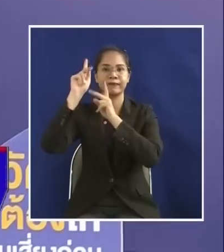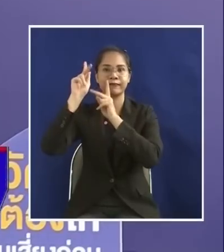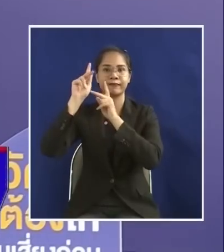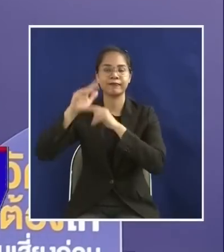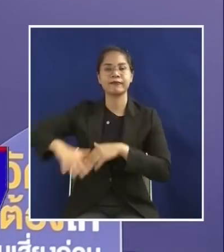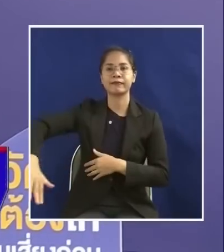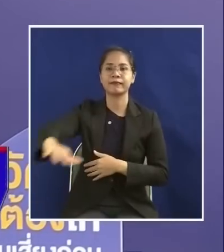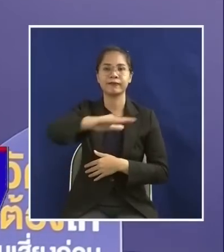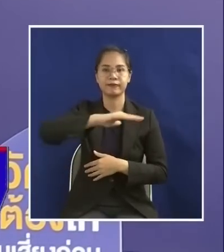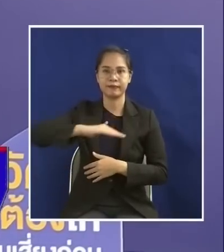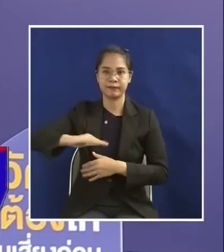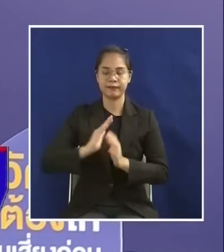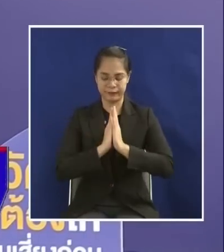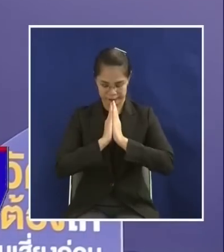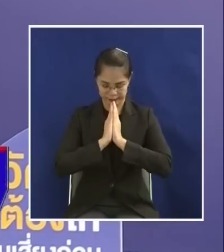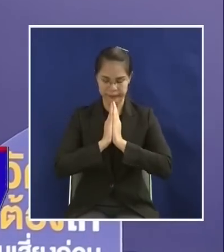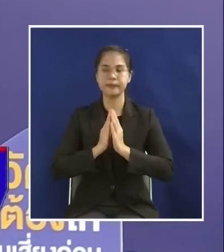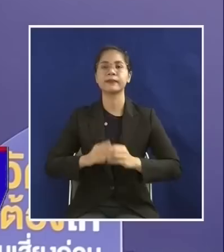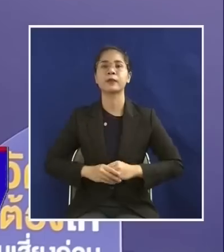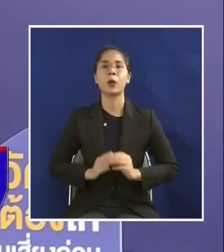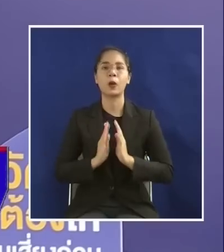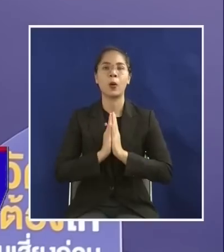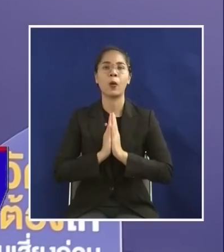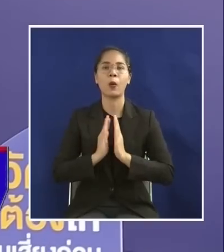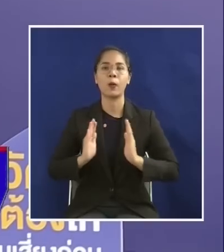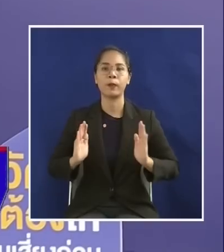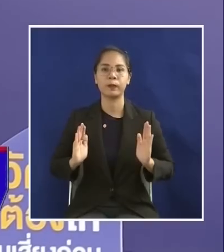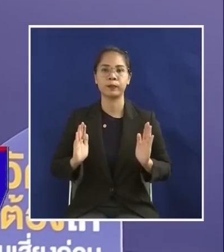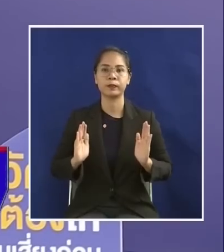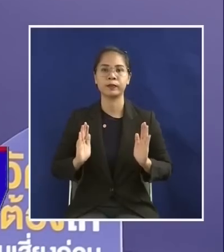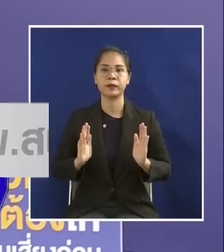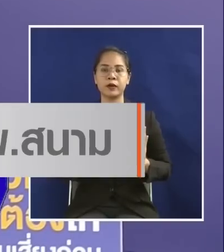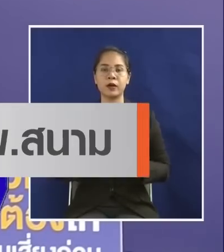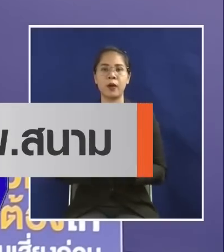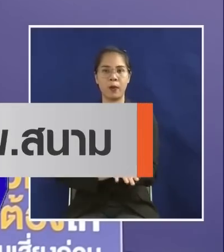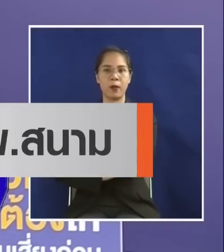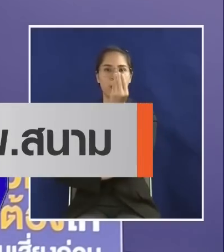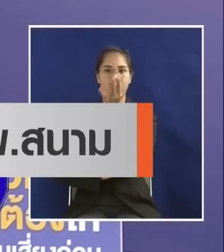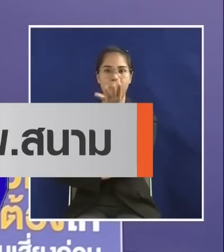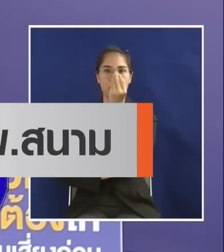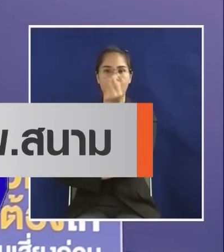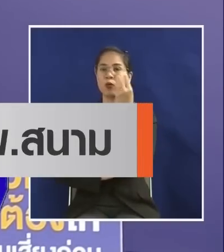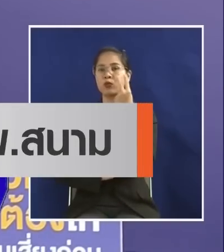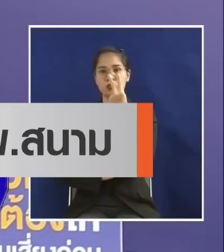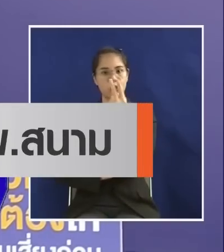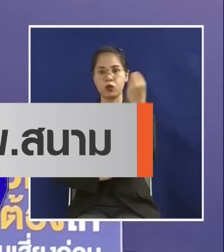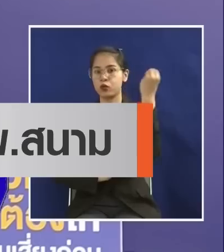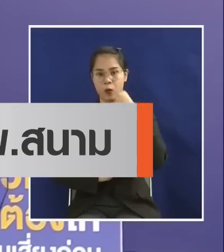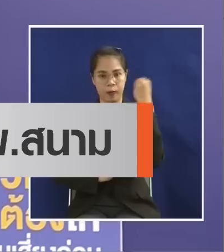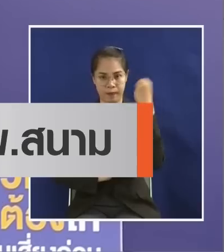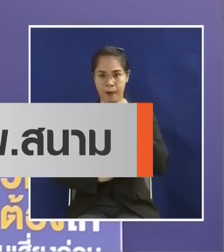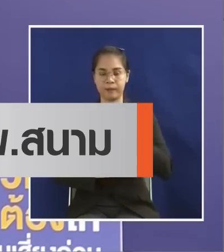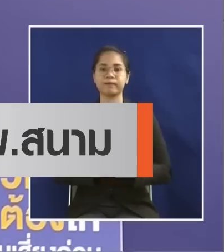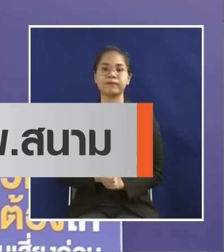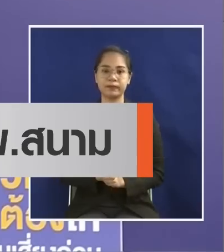จากนั้นก็มีการแถลงข่าวต่อนะครับเรื่องการบริหารจัดการกับเตียงผู้ป่วยซึ่งเป็นคิวของรองอธิบดีกรมการแพทย์นายแพทย์ณัฐ